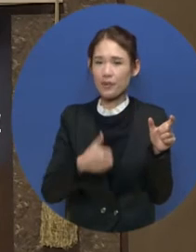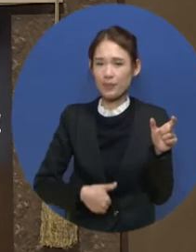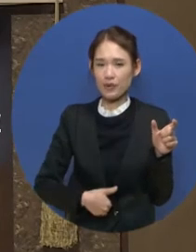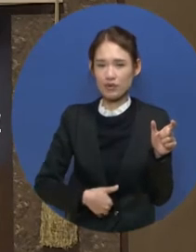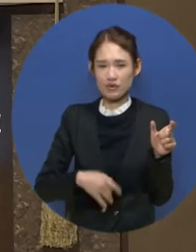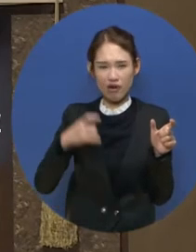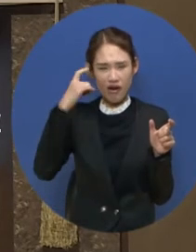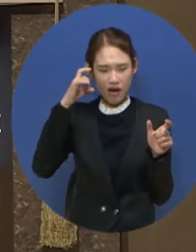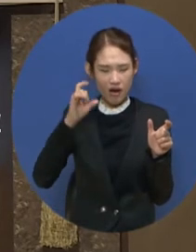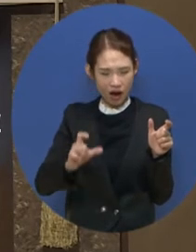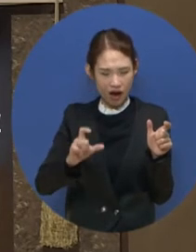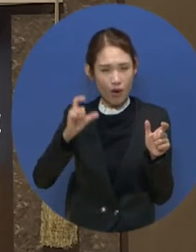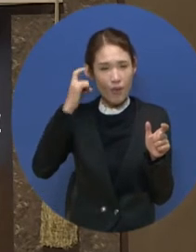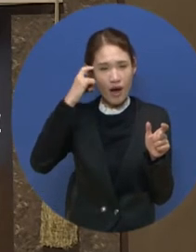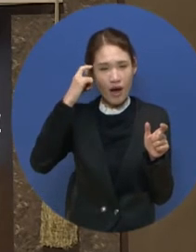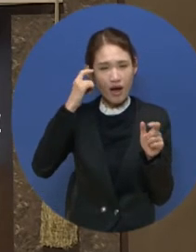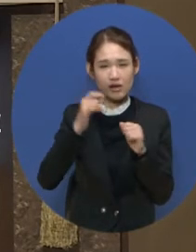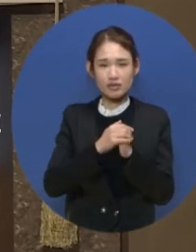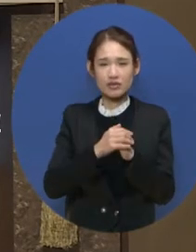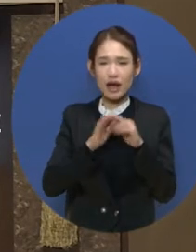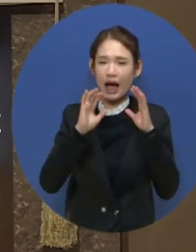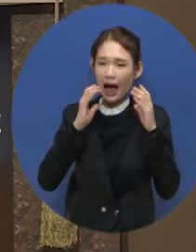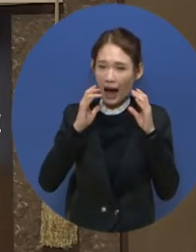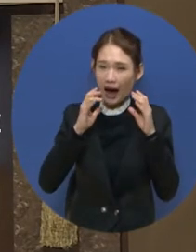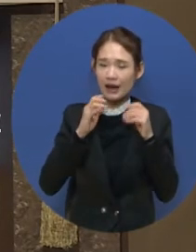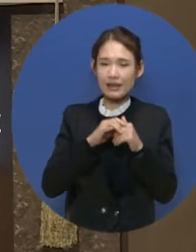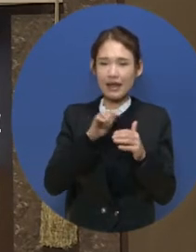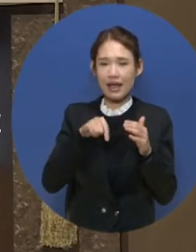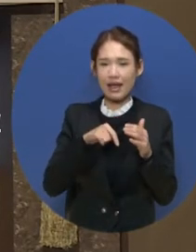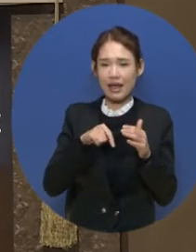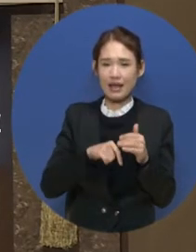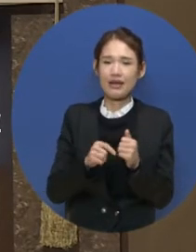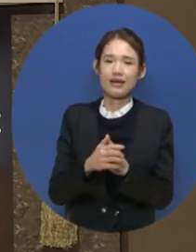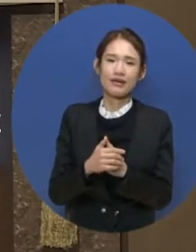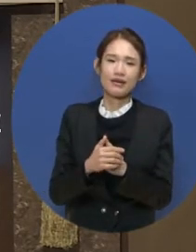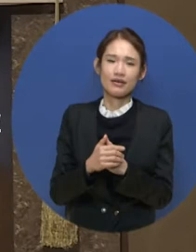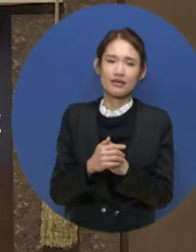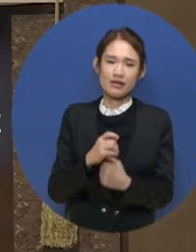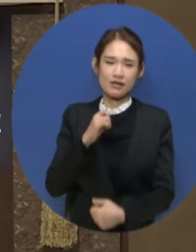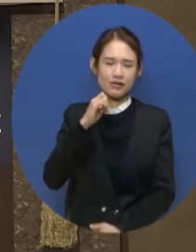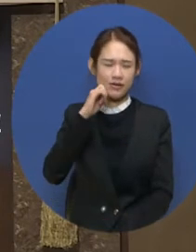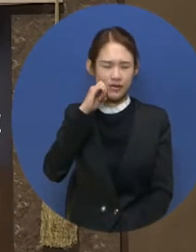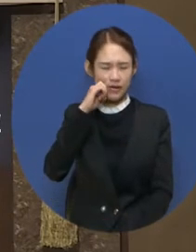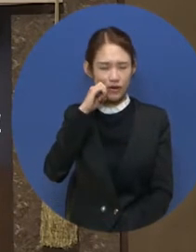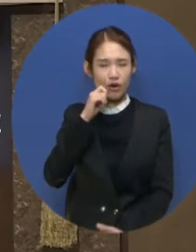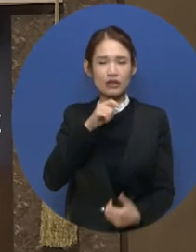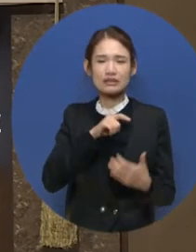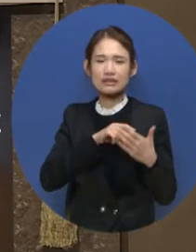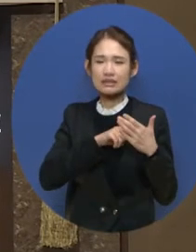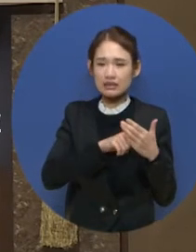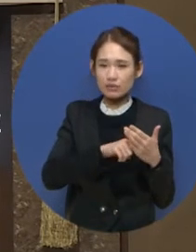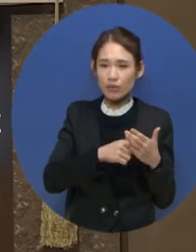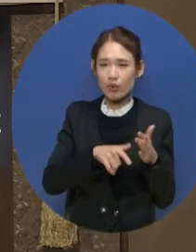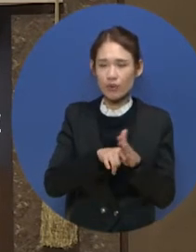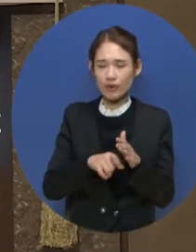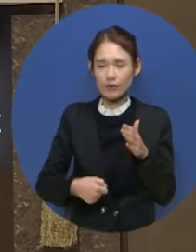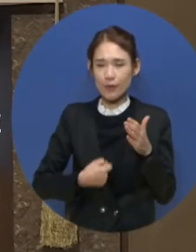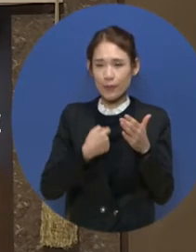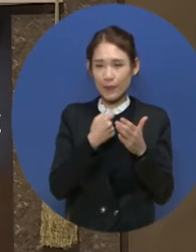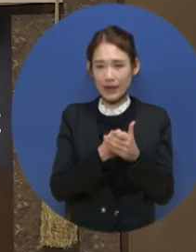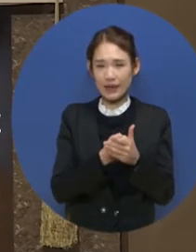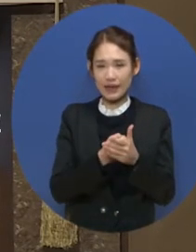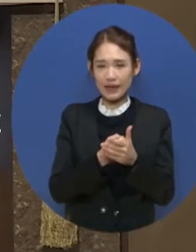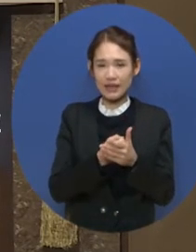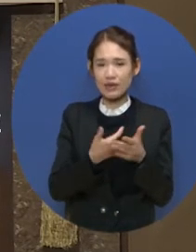아니냐 그러니까 아이에게 있는 에 어떤 어려움을 극복할 용기를 갖게 한 그런